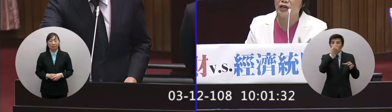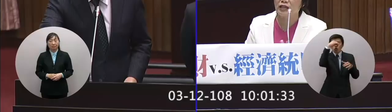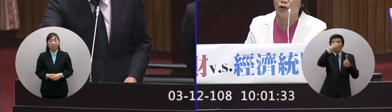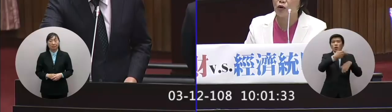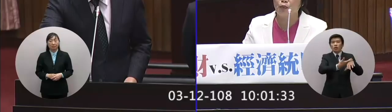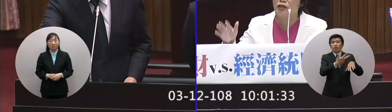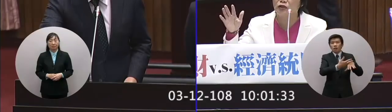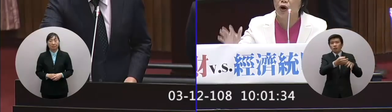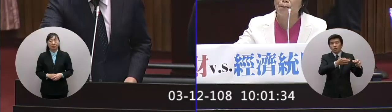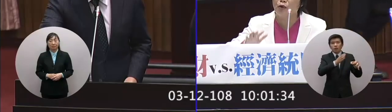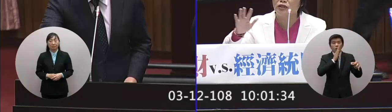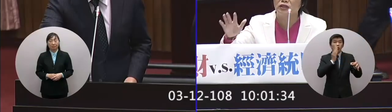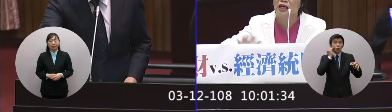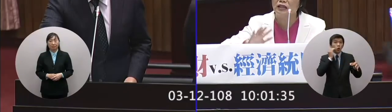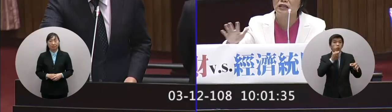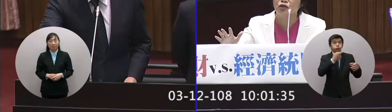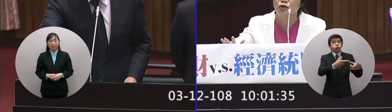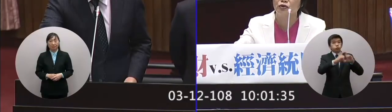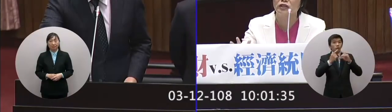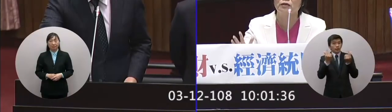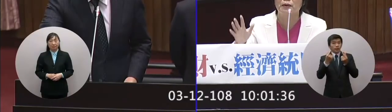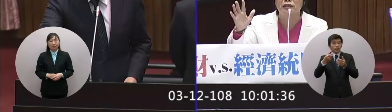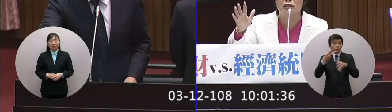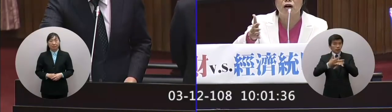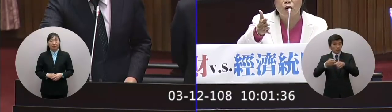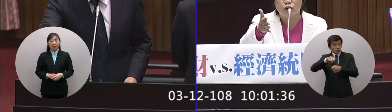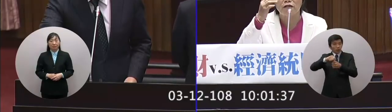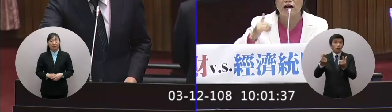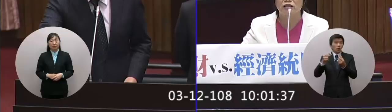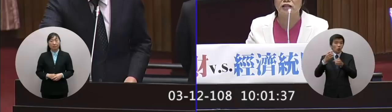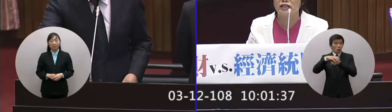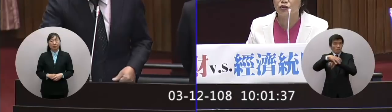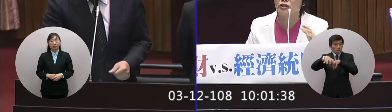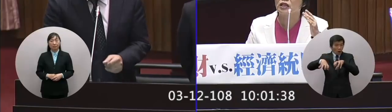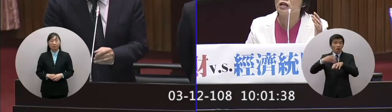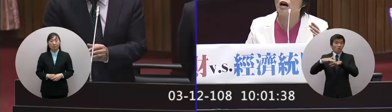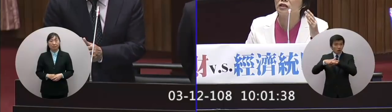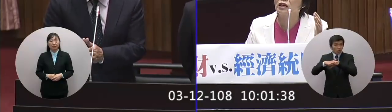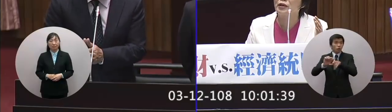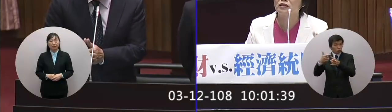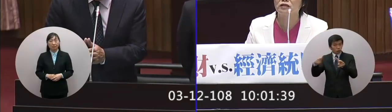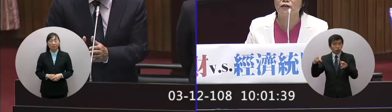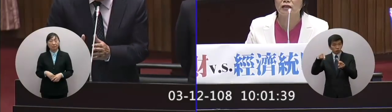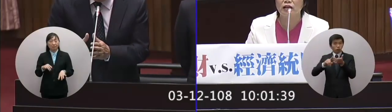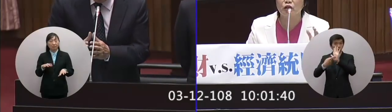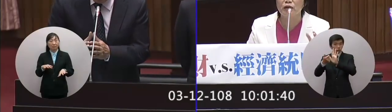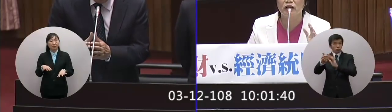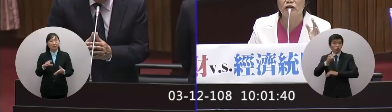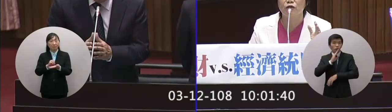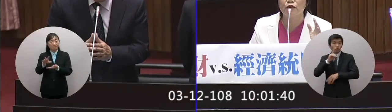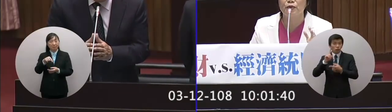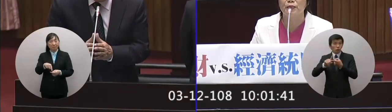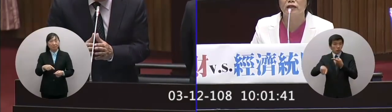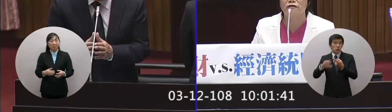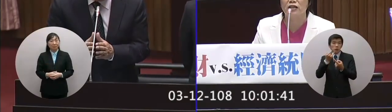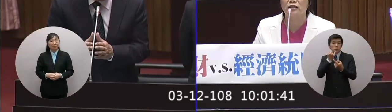资金回来台湾的话，不管是环保或者其他的科技水准一直慢慢提高，我想纺织产业就是一个很好的正面的示范。有没有可